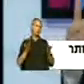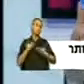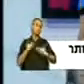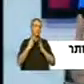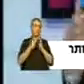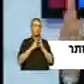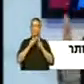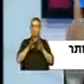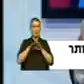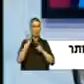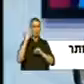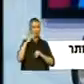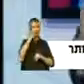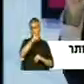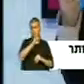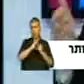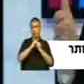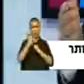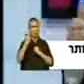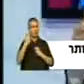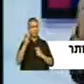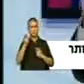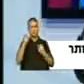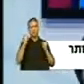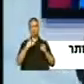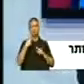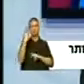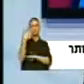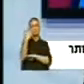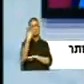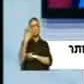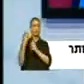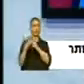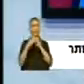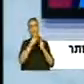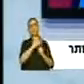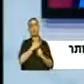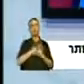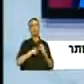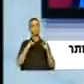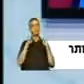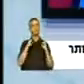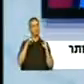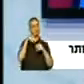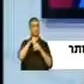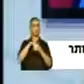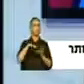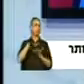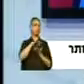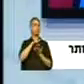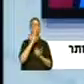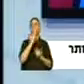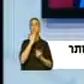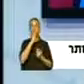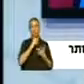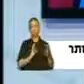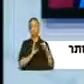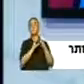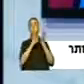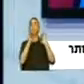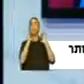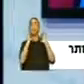שכל ממשל קיבל, רפובליקאי או אחר, שהם רוצים את שתי המדינות לשני עמים, שהם רוצים יציבות בתוך המערכת, שישראל היא בעלת ברית